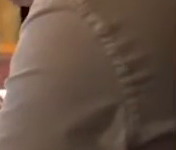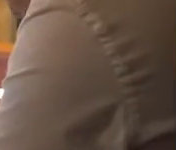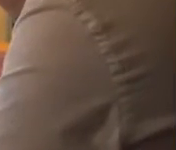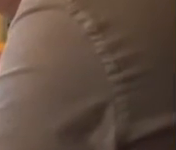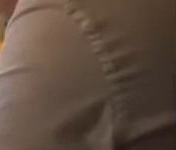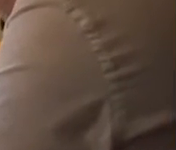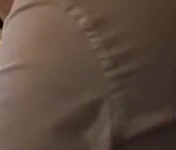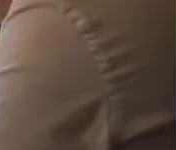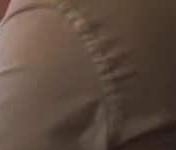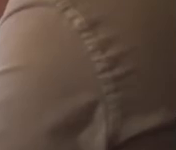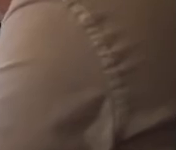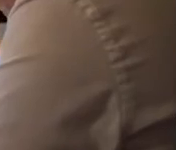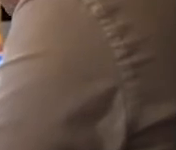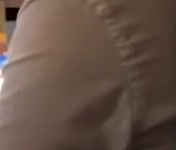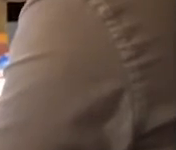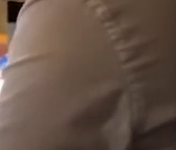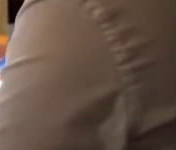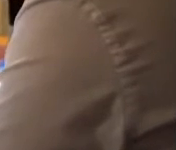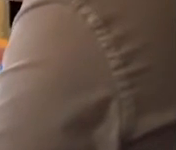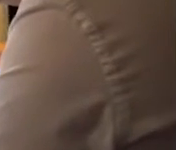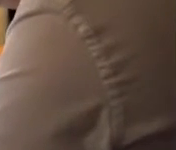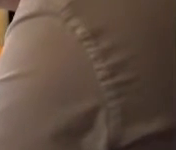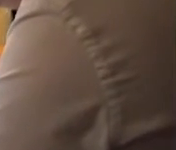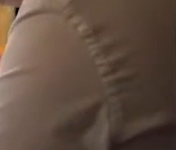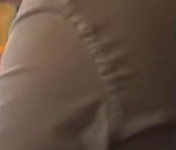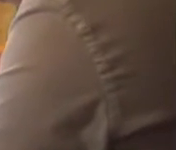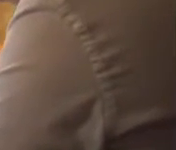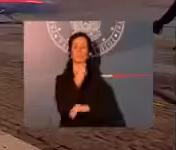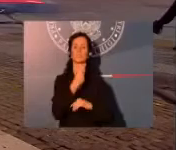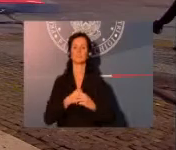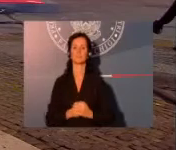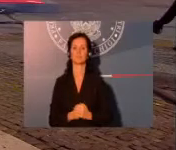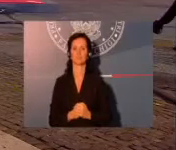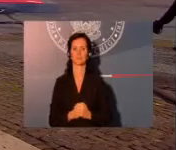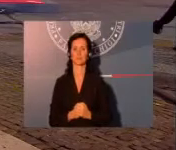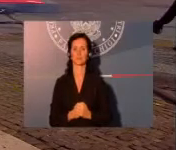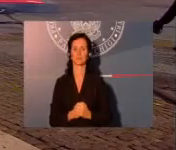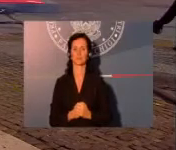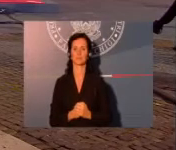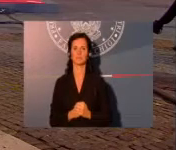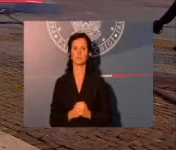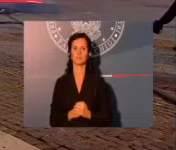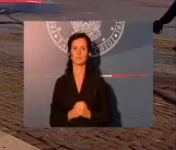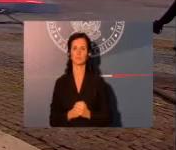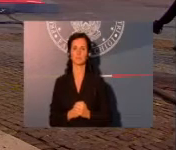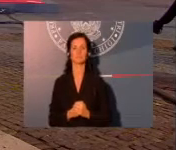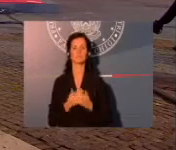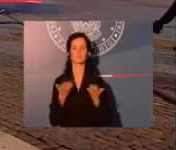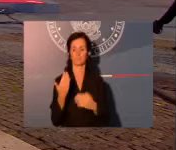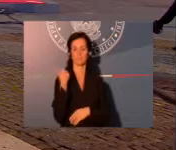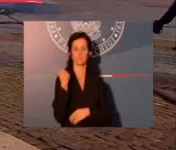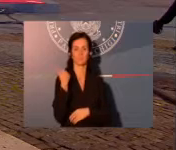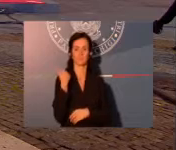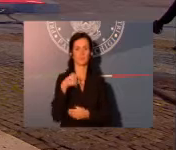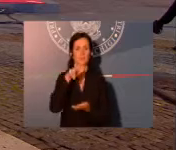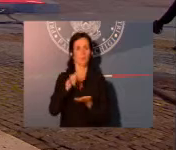a pioggia. Dobbiamo cogliere l'opportunità del Recovery Fund. In conferenza stampa Palazzo Chigi interviene anche sul MES. Lo valuteremo, spiega, ma non